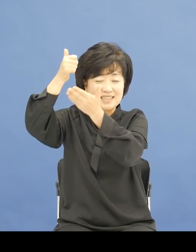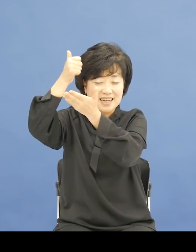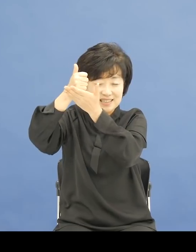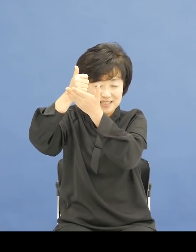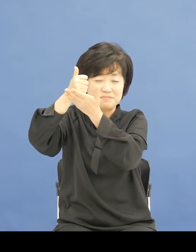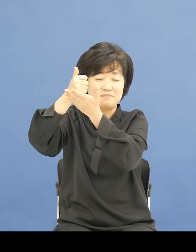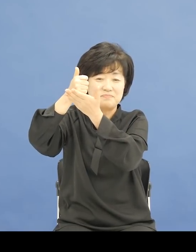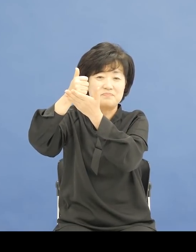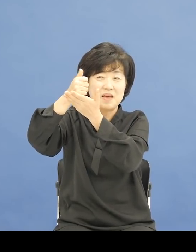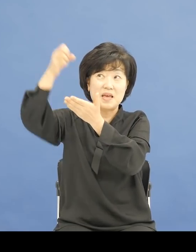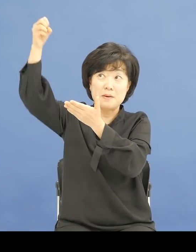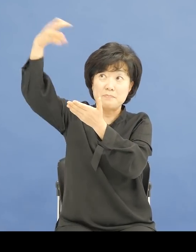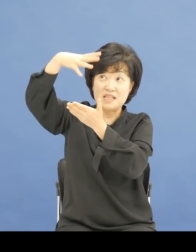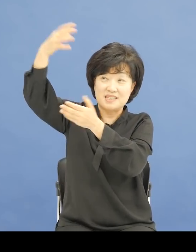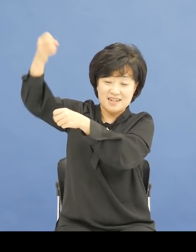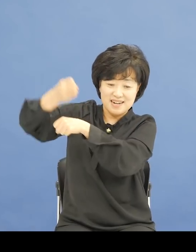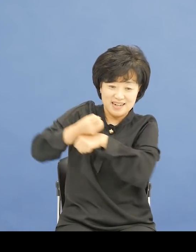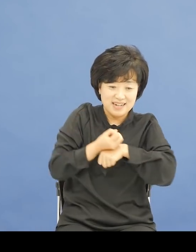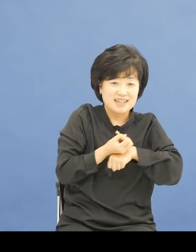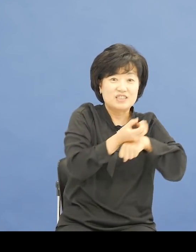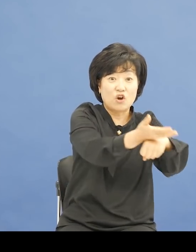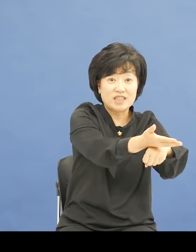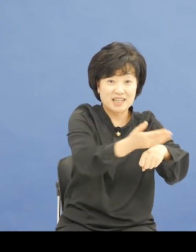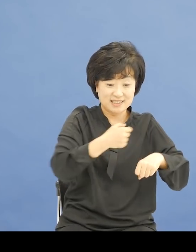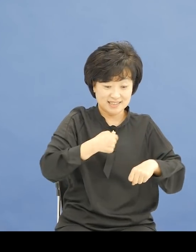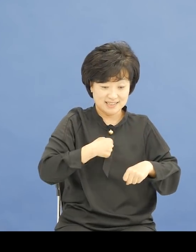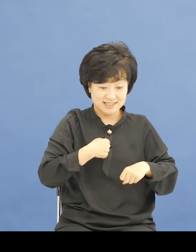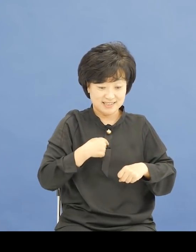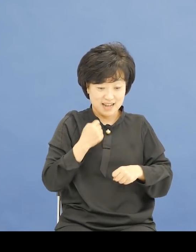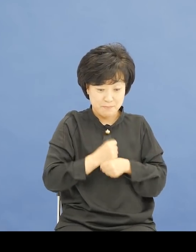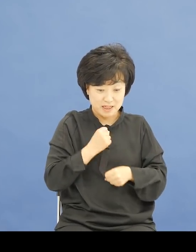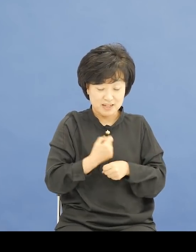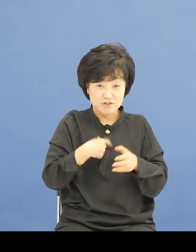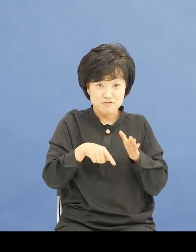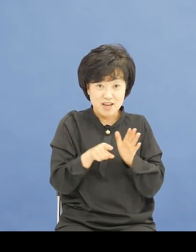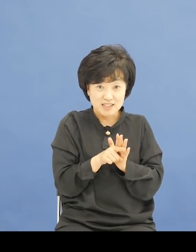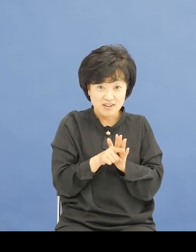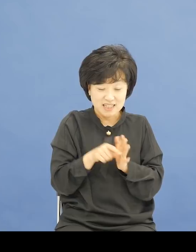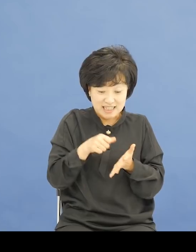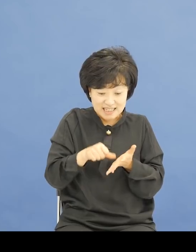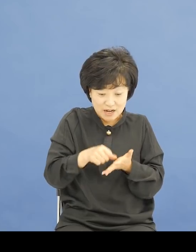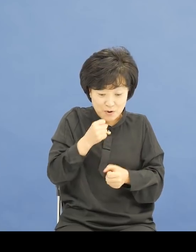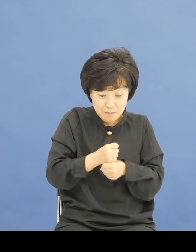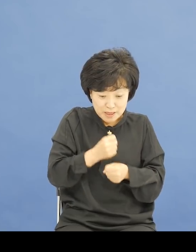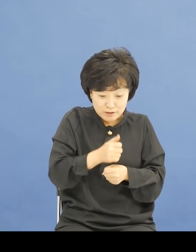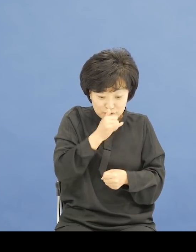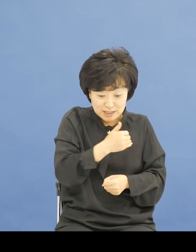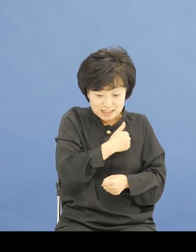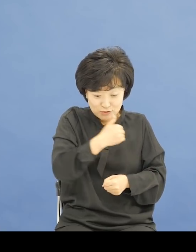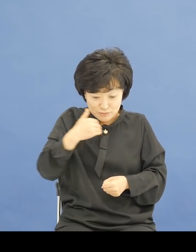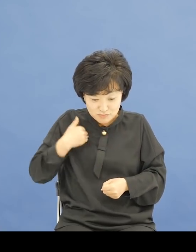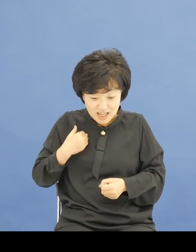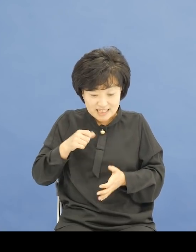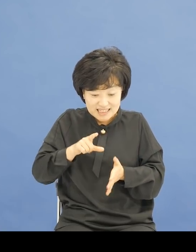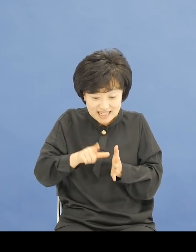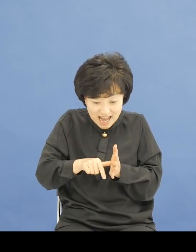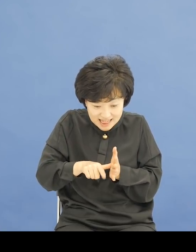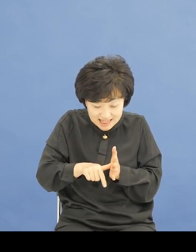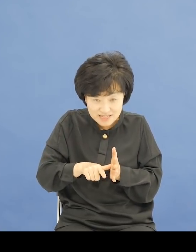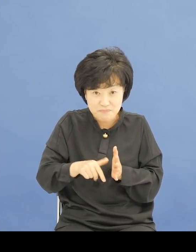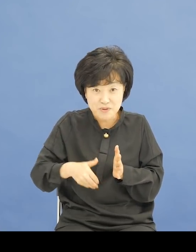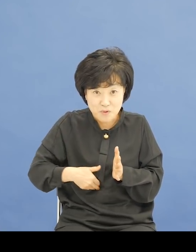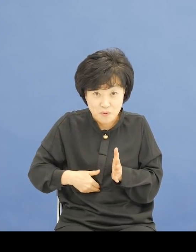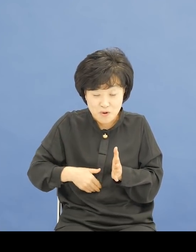빛을 전하는 인생이 되기 위해서는 하나님께서 그 재료를 만드실 수 있는 충분한 시간이 필요한 것 같아요. 네. 그